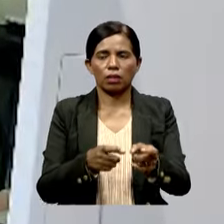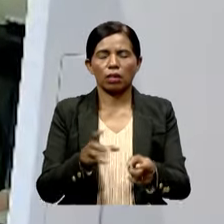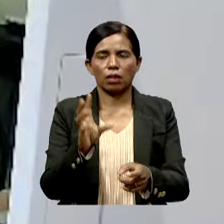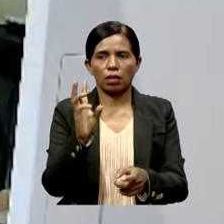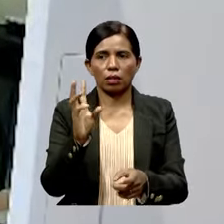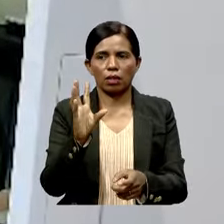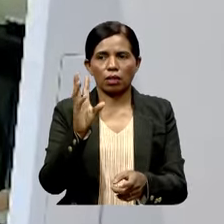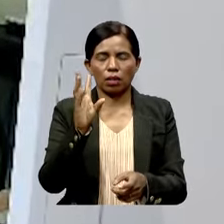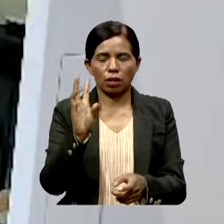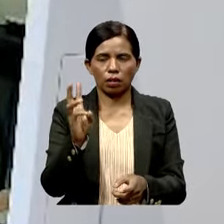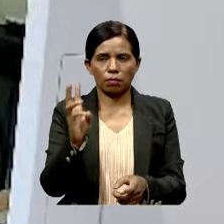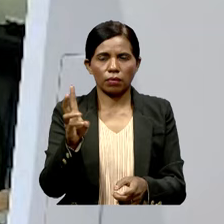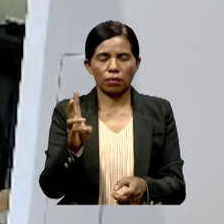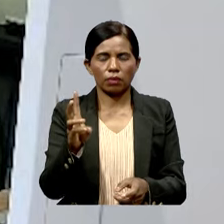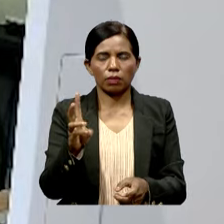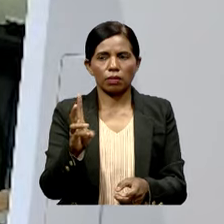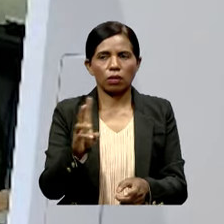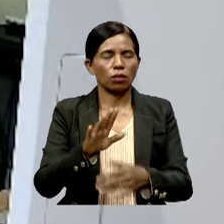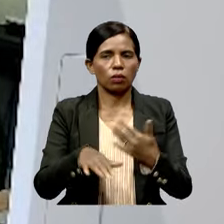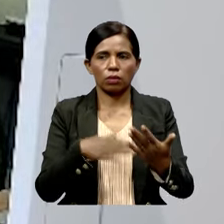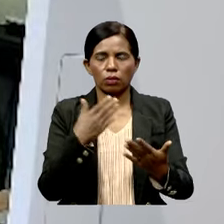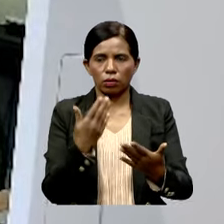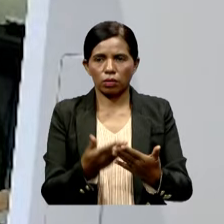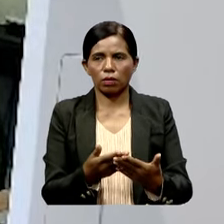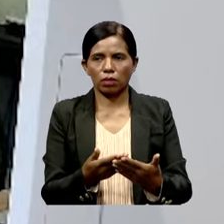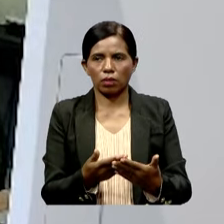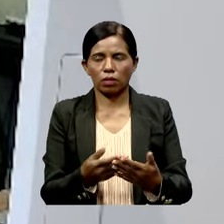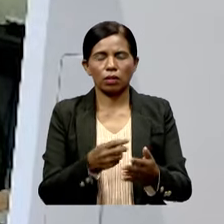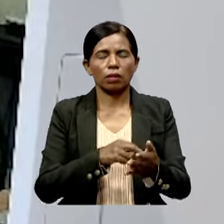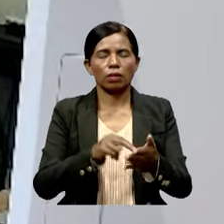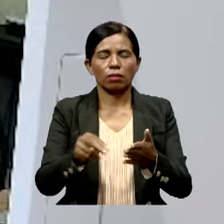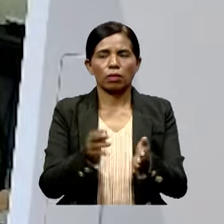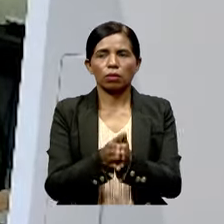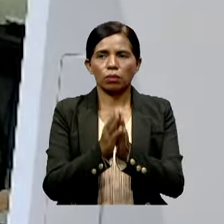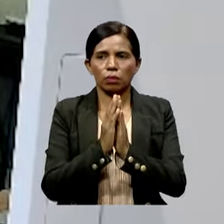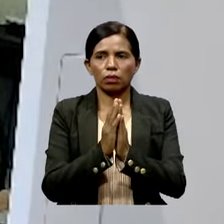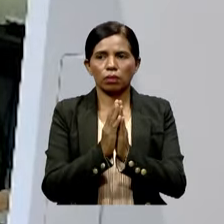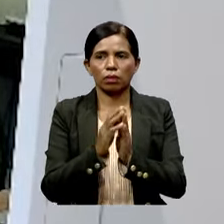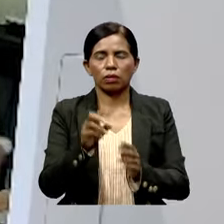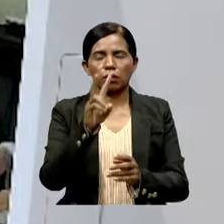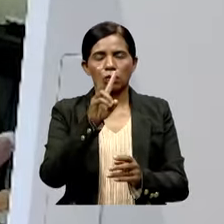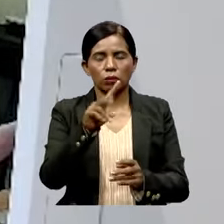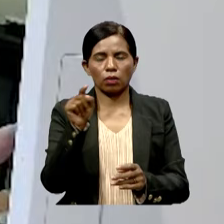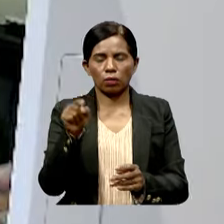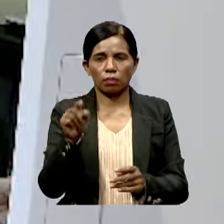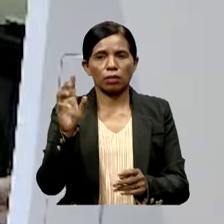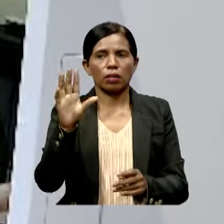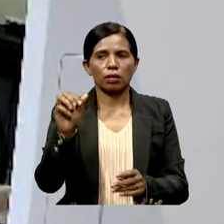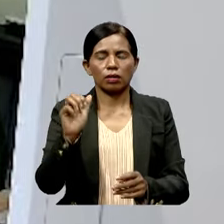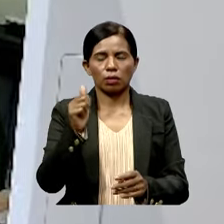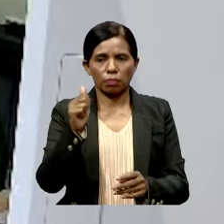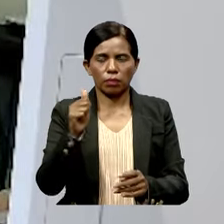ida botne maioria ofisi nivel fasidare husu maka ida 2,5 mili, 5 mili, 10